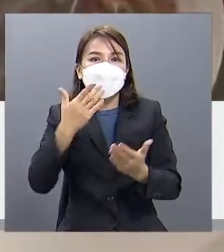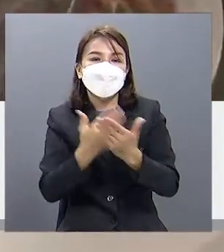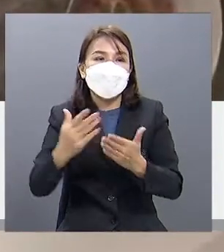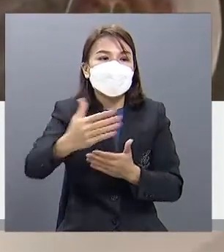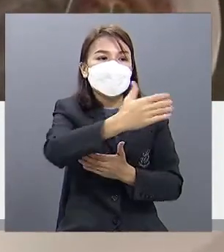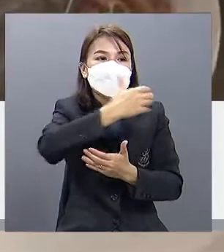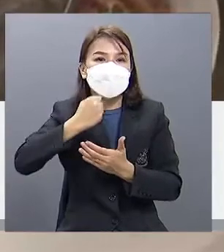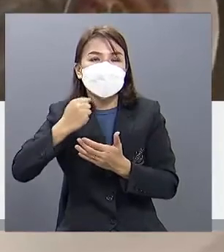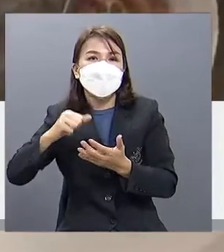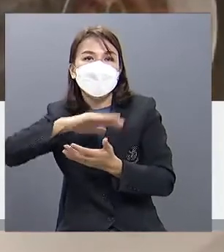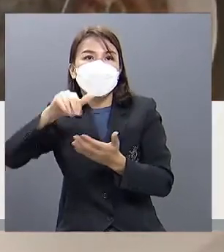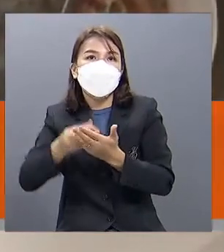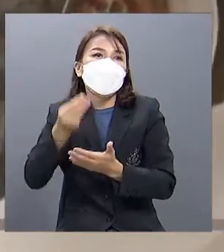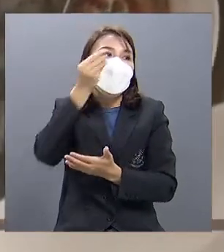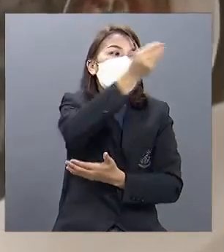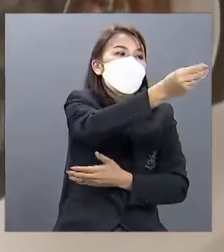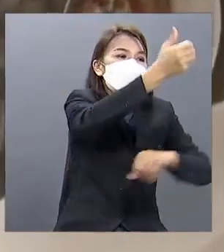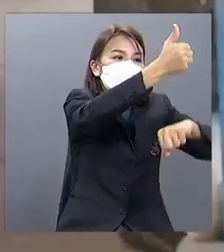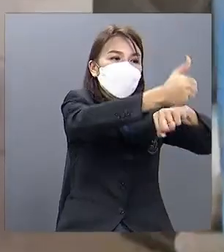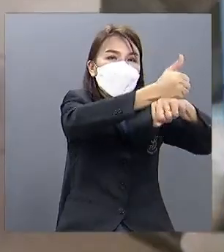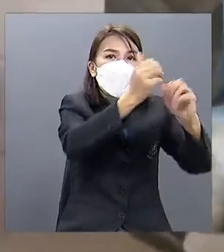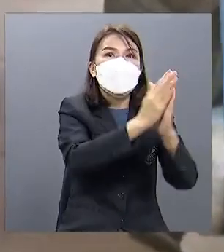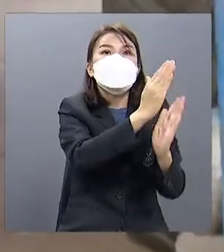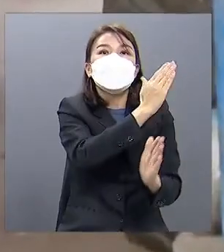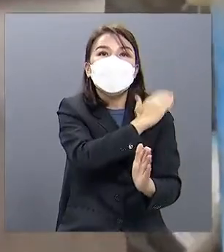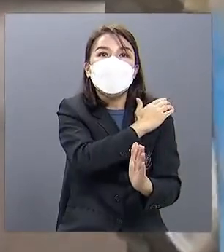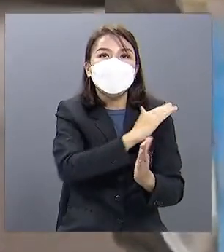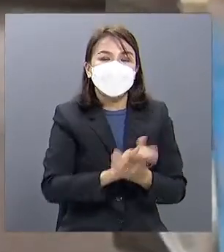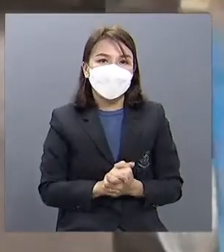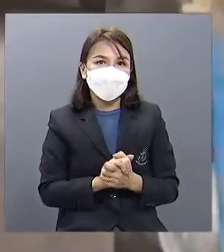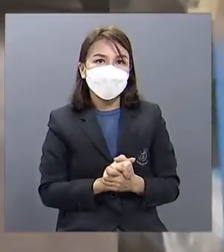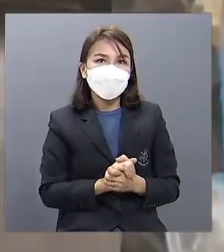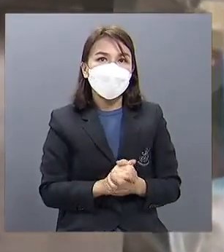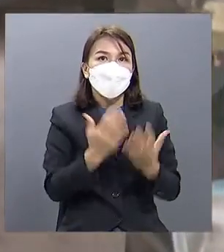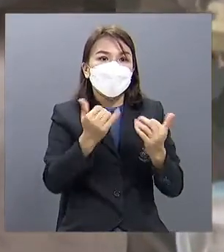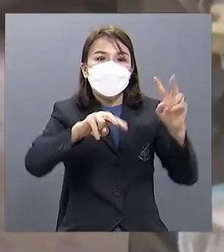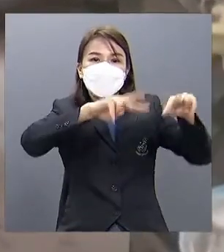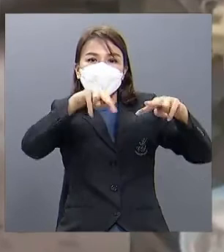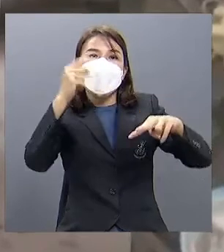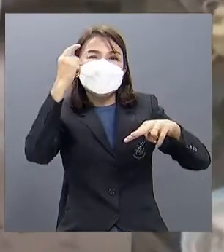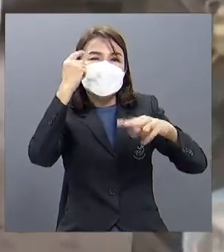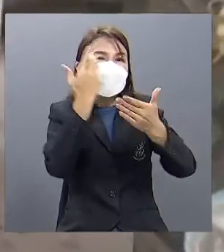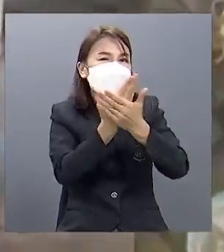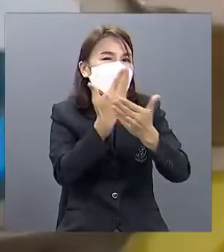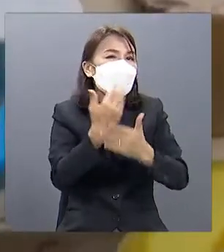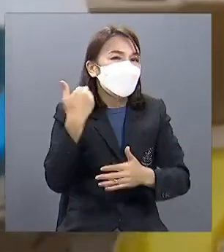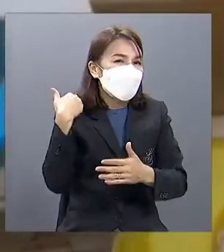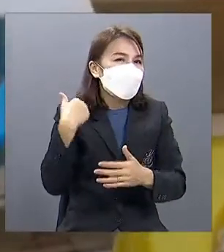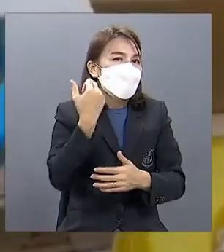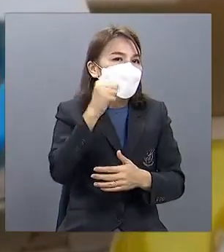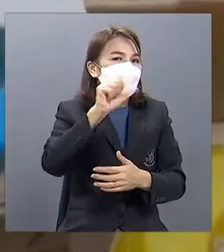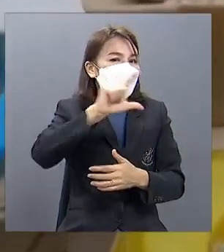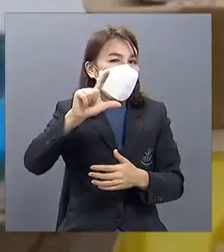าสการตรวจค้นบ้านผู้ต้องหาวันนี้เจ้าหน้าที่คาดว่าน่าจะยังมีเงินซุกซ่อนไว้อีกหลายสิบล้านบาทรวมถึงหาพยานหลักฐ